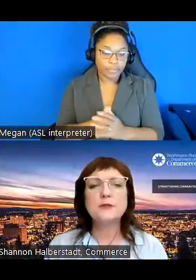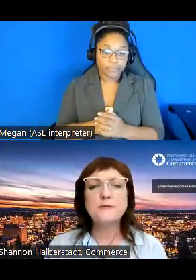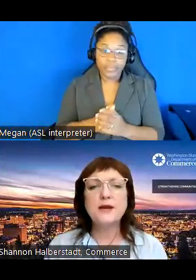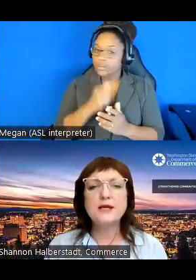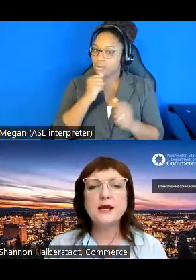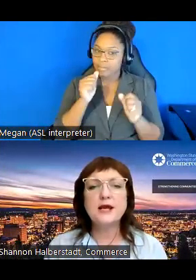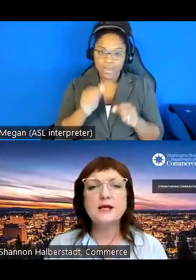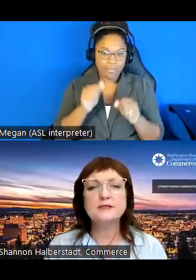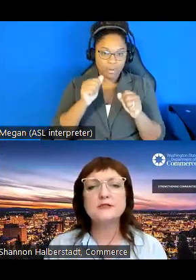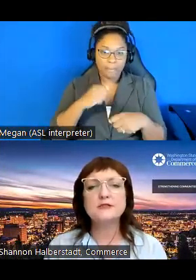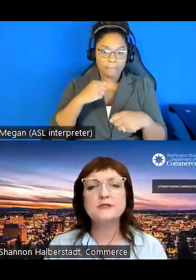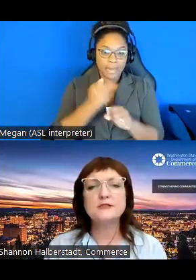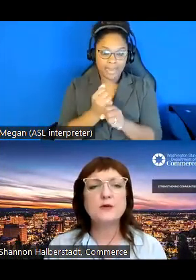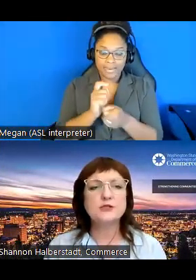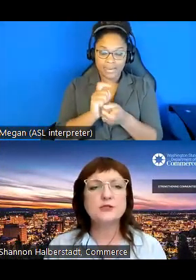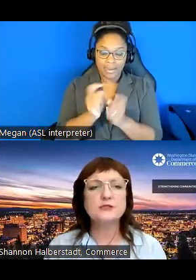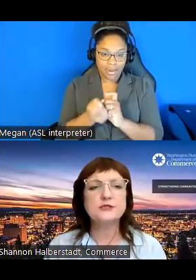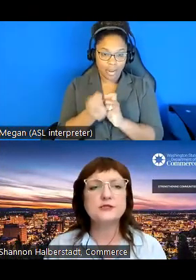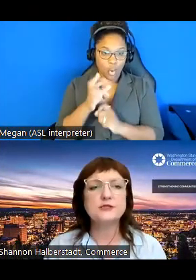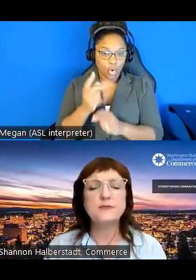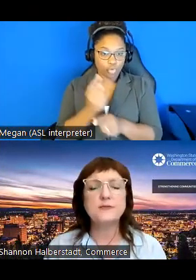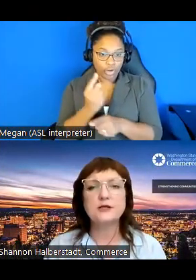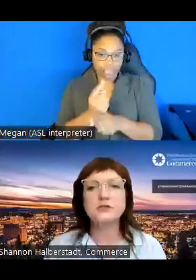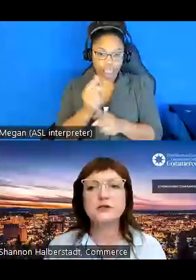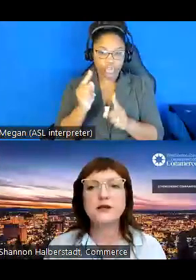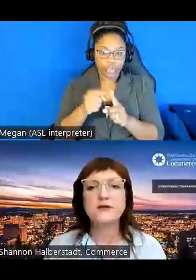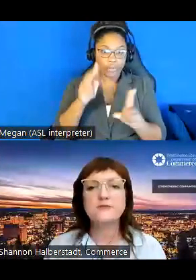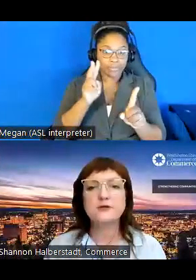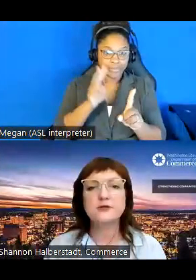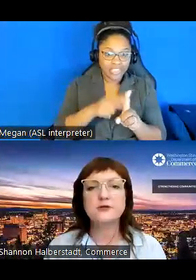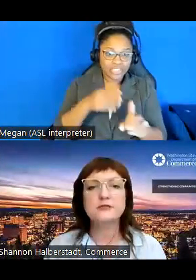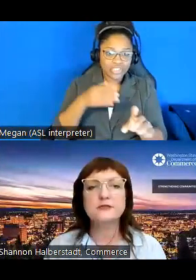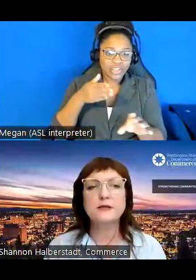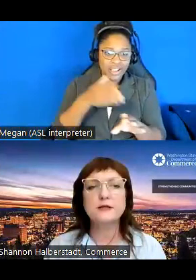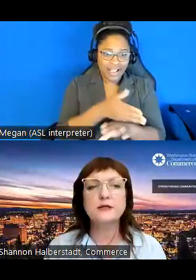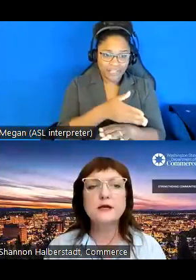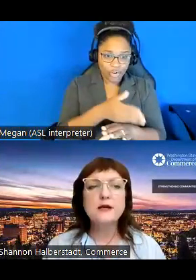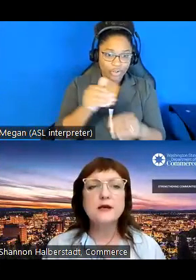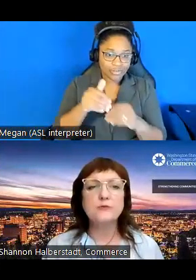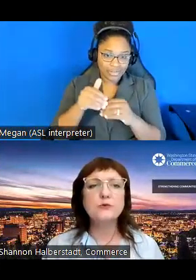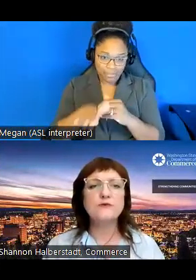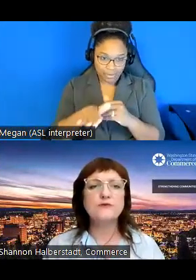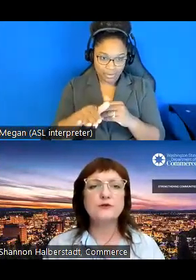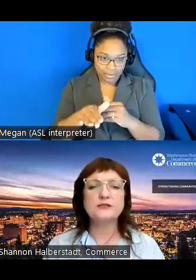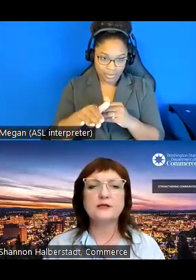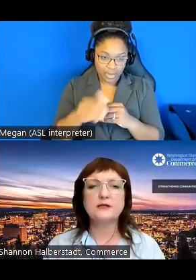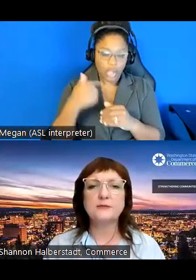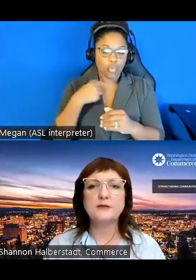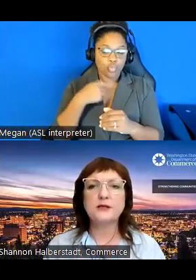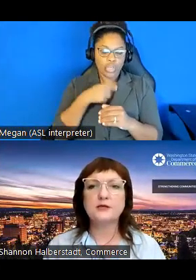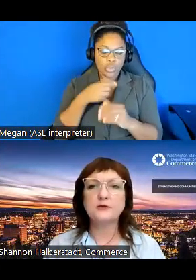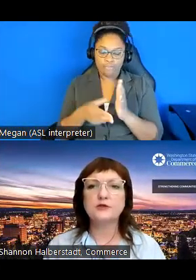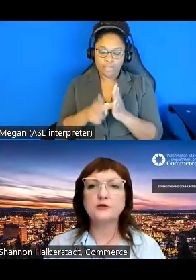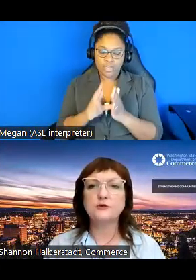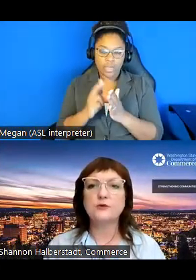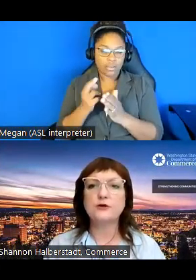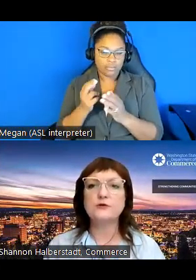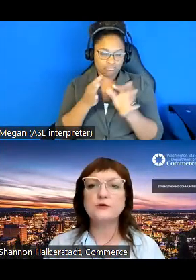그 추후에 애플리케이션을 접근하기 위해서 여러분의 로그인과 비밀번호 꼭